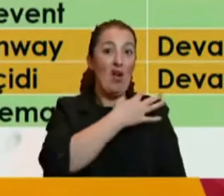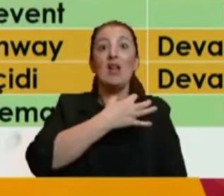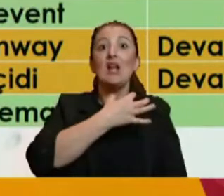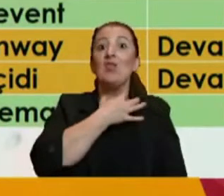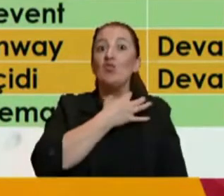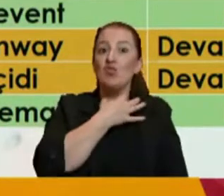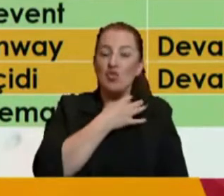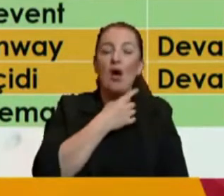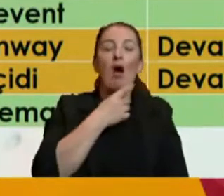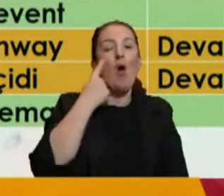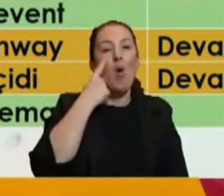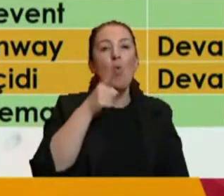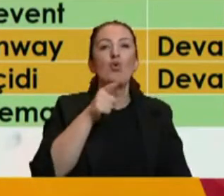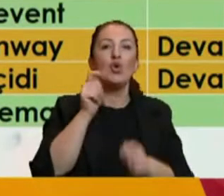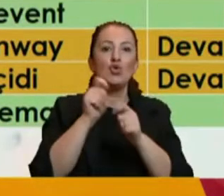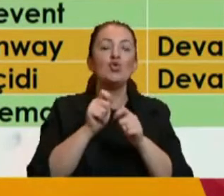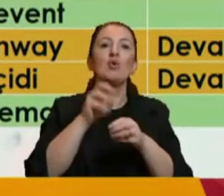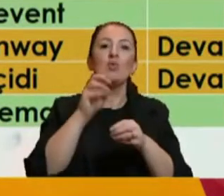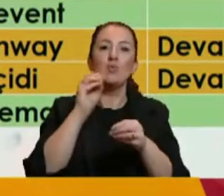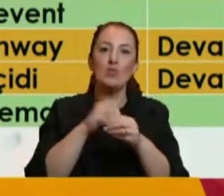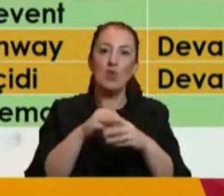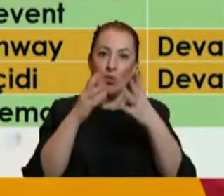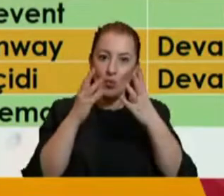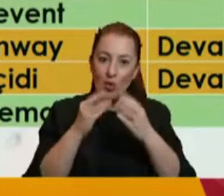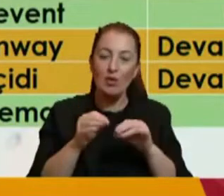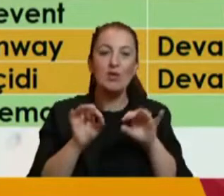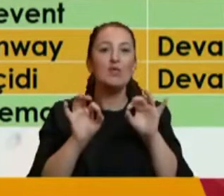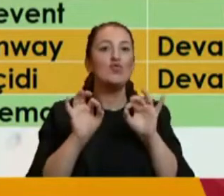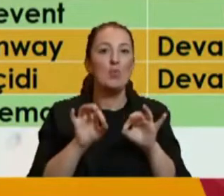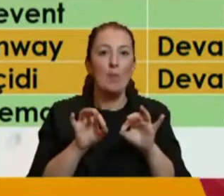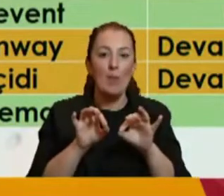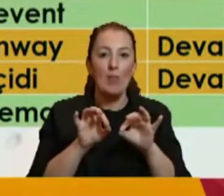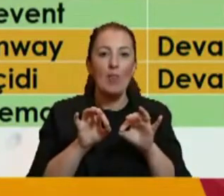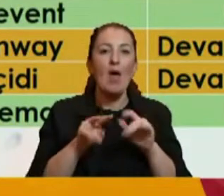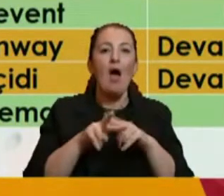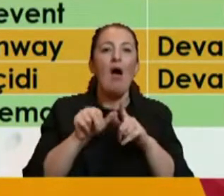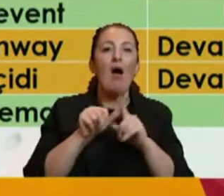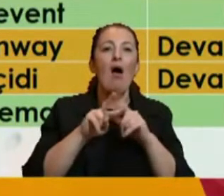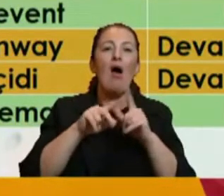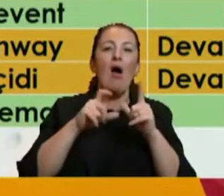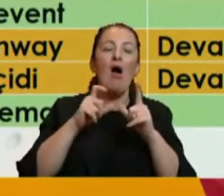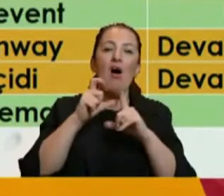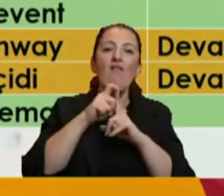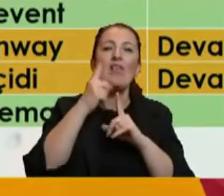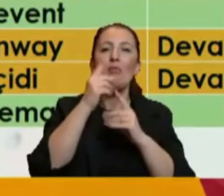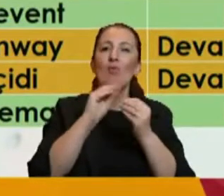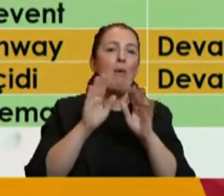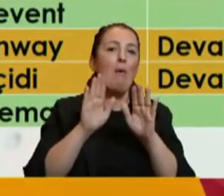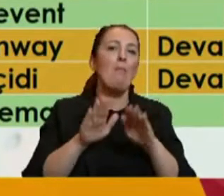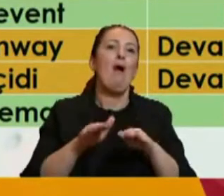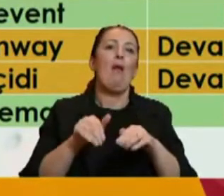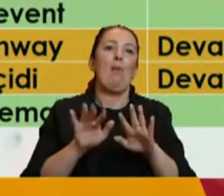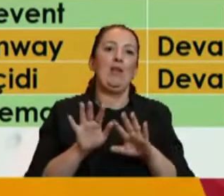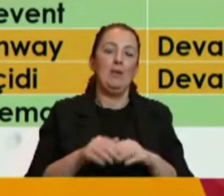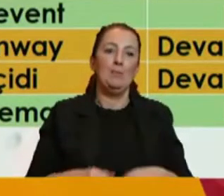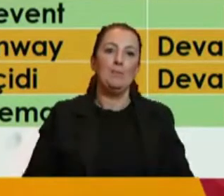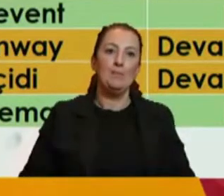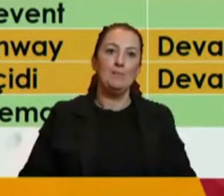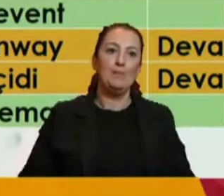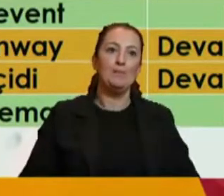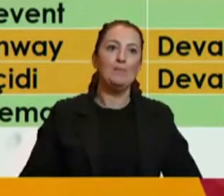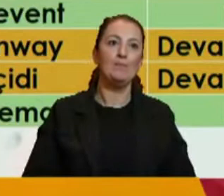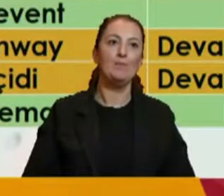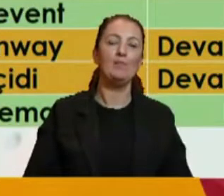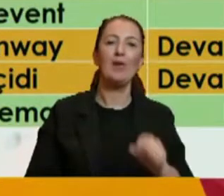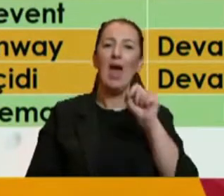üzerine buradaki çalışmalarda tamamladık şu anda AFAD da Herhangi problem kalmadı Bi